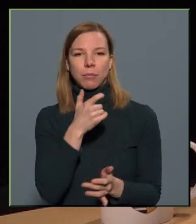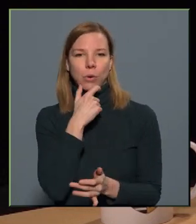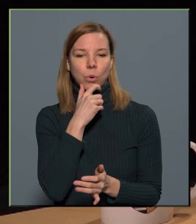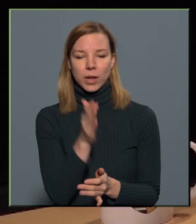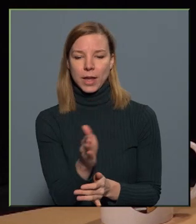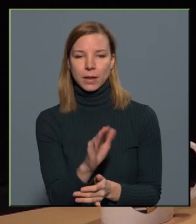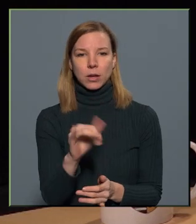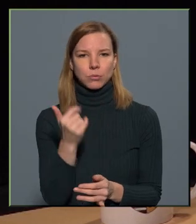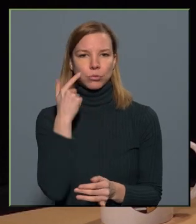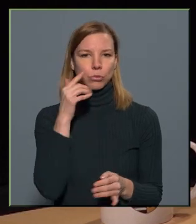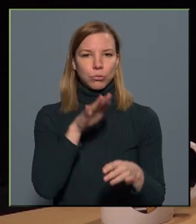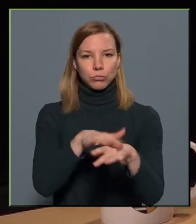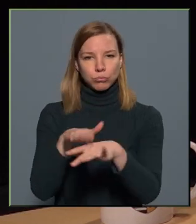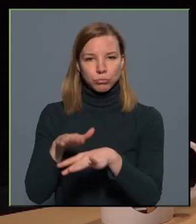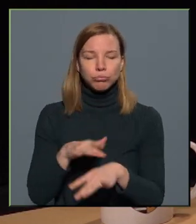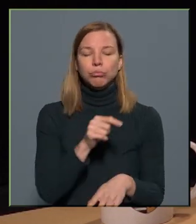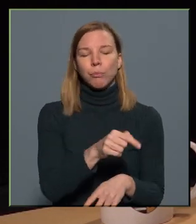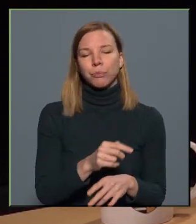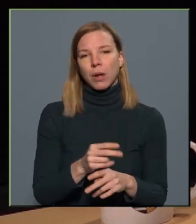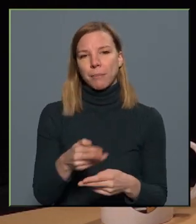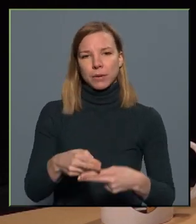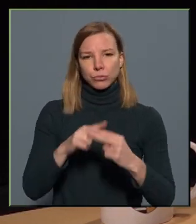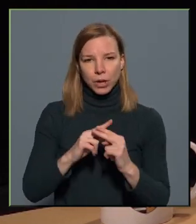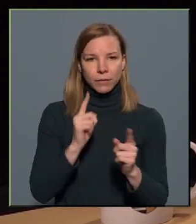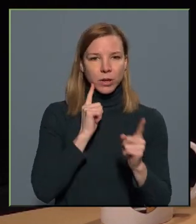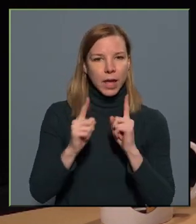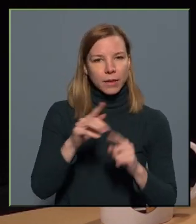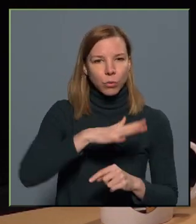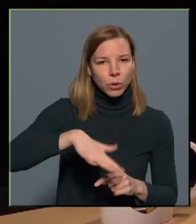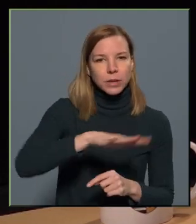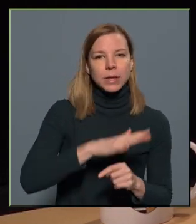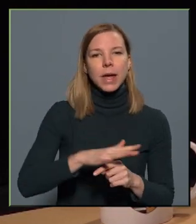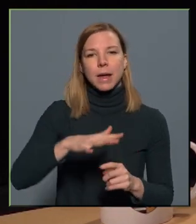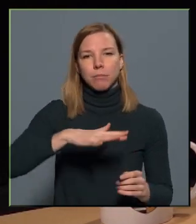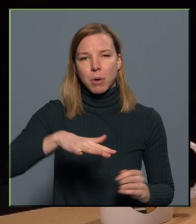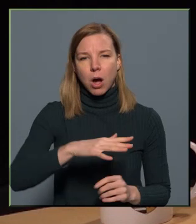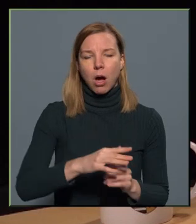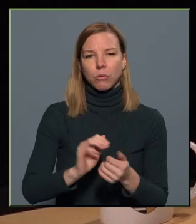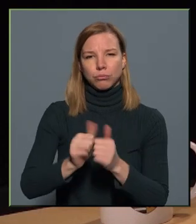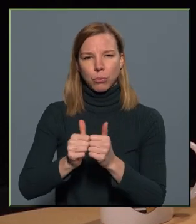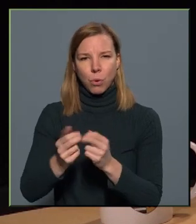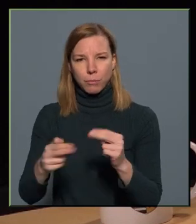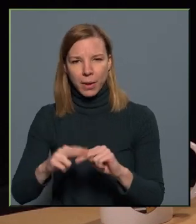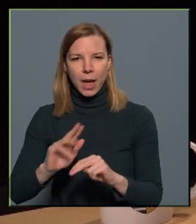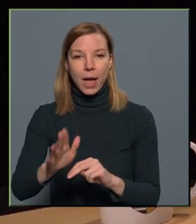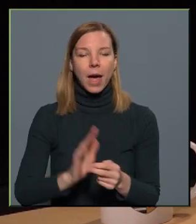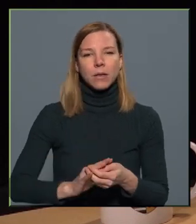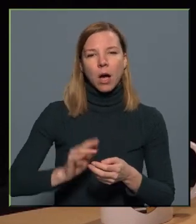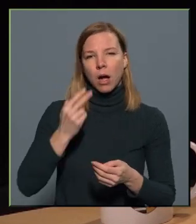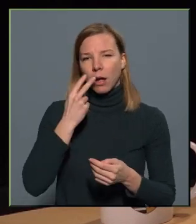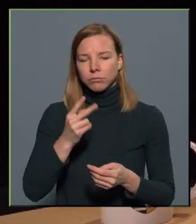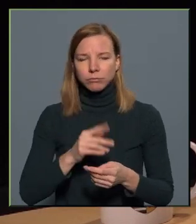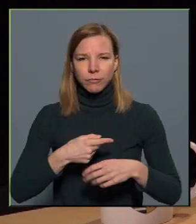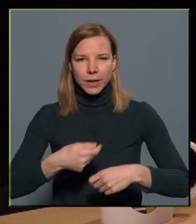a különböző játszóterek, parkok, sportpályák, ahol látjuk, hogy a pici gyerekekkel ott vannak, futnak, sportolnak